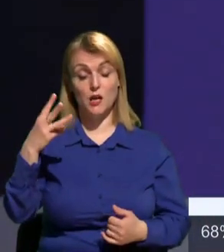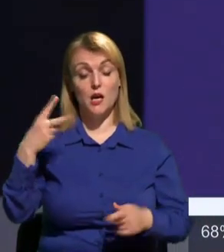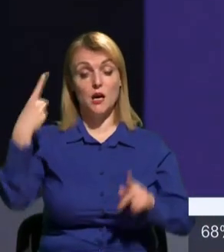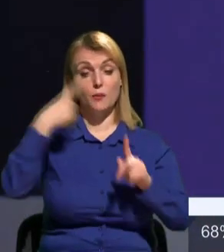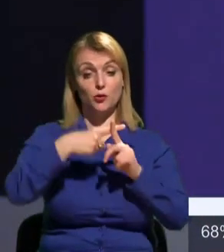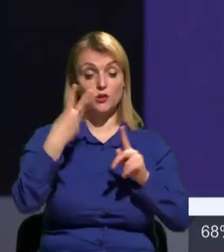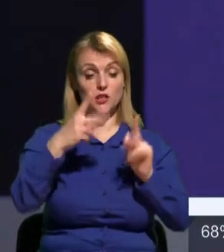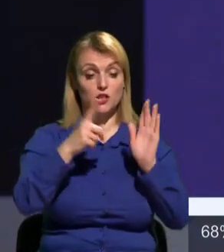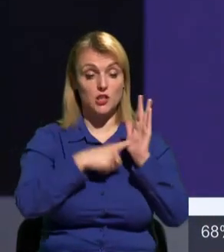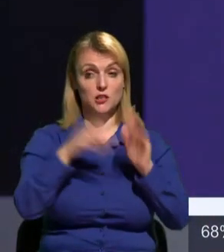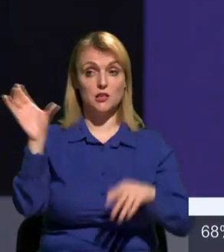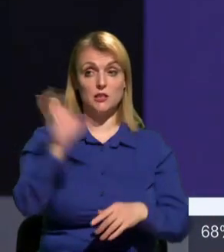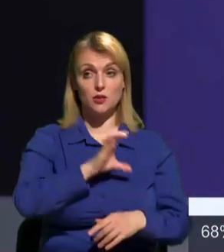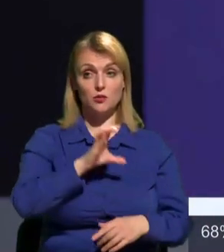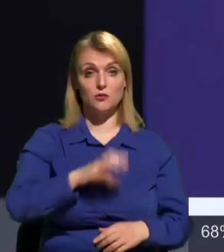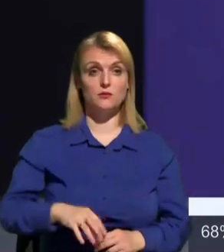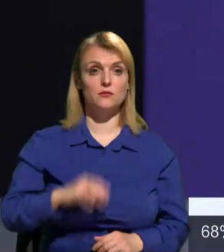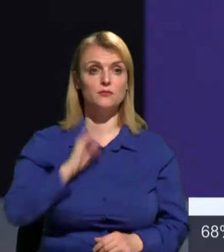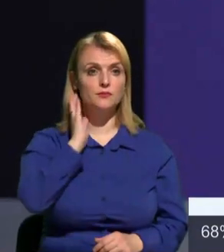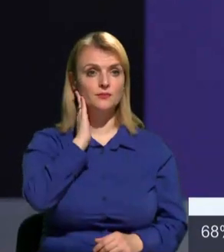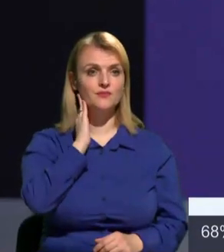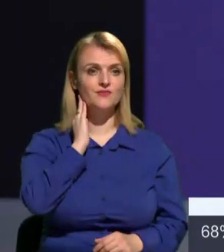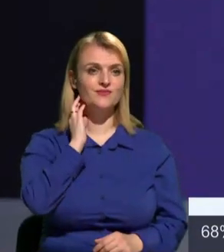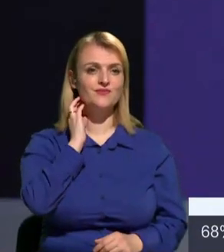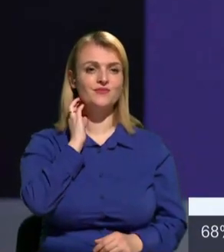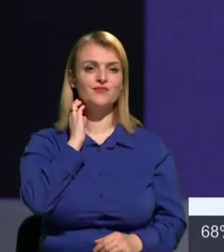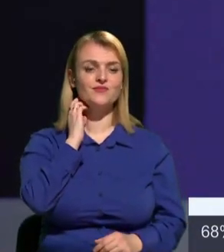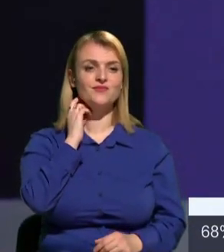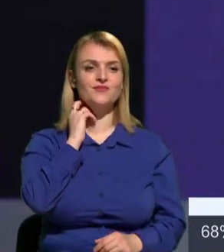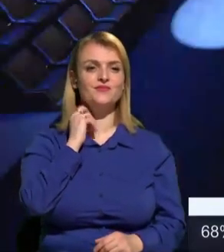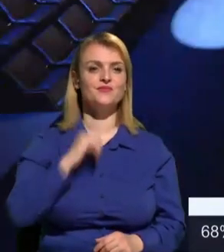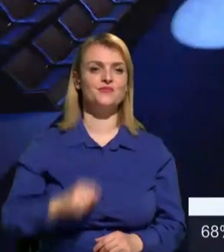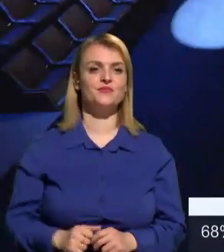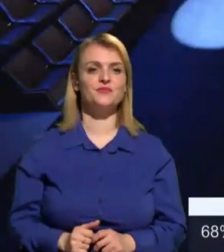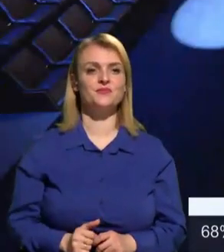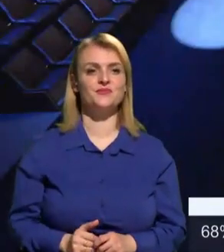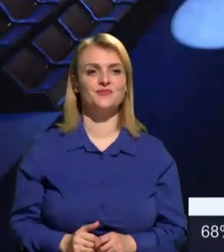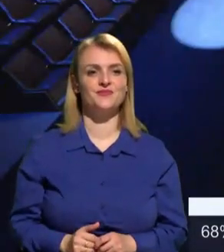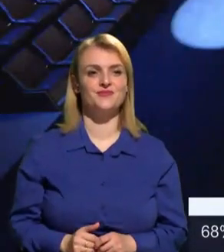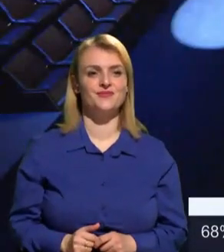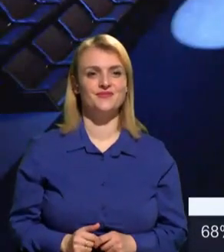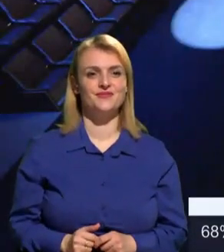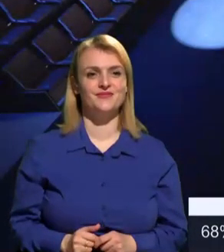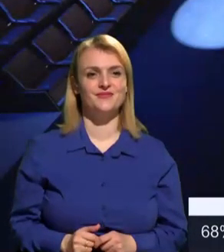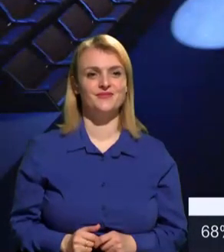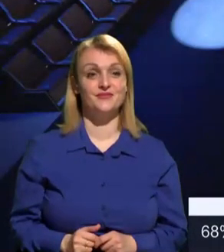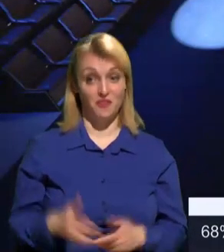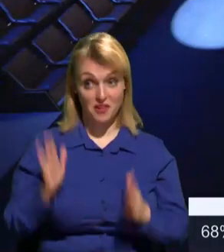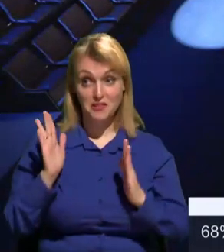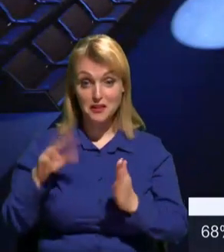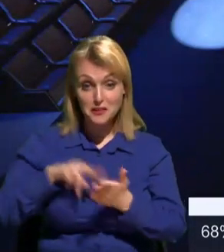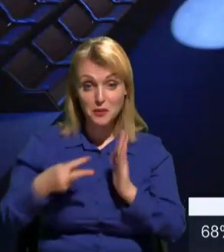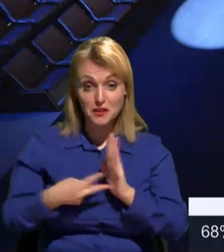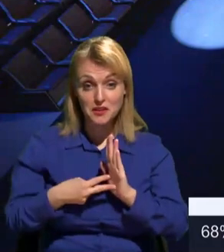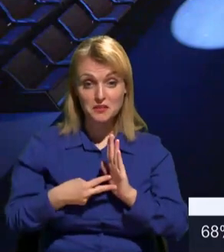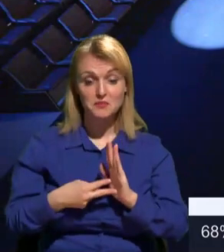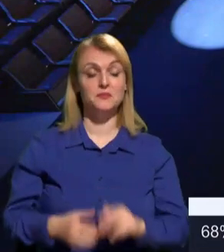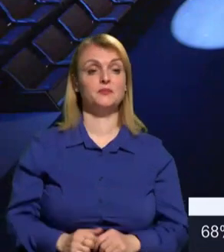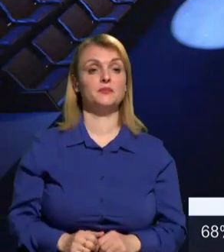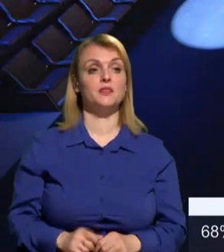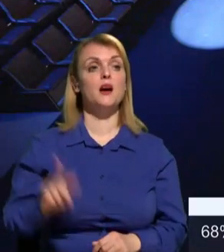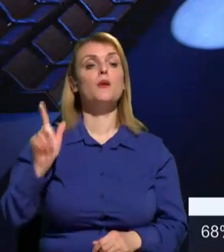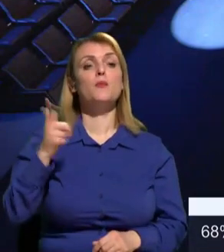1 minut și 36 de secunde la dispoziție să vă adresați celor de acasă. Așa era preconizat? De ce ar trebui în